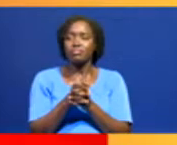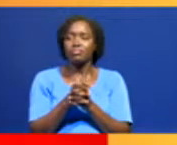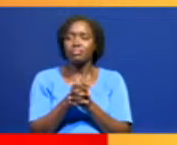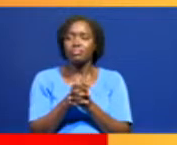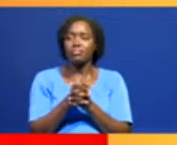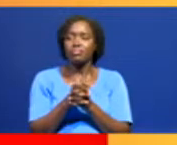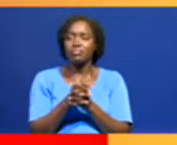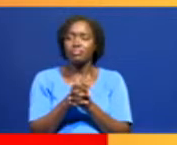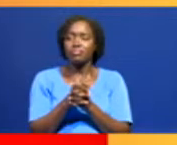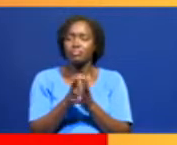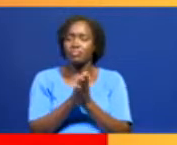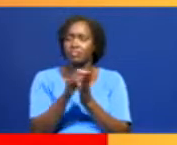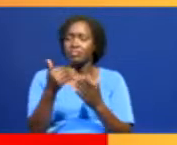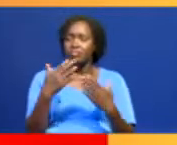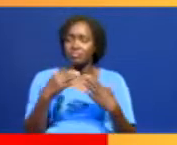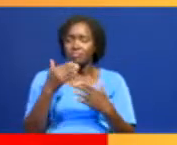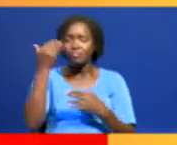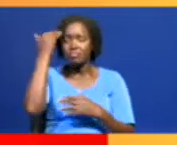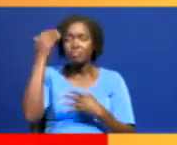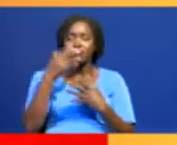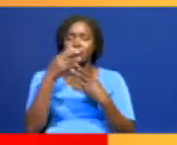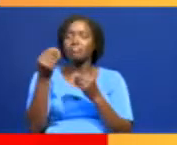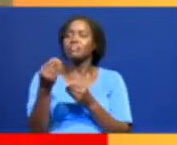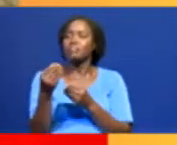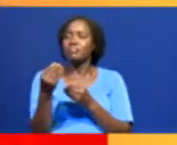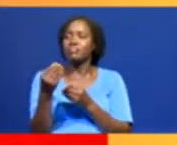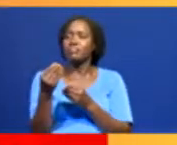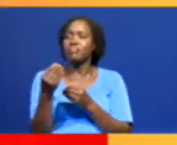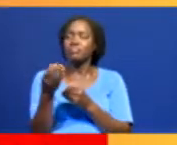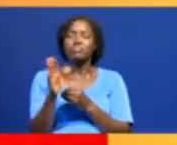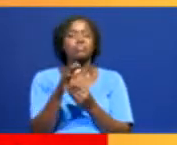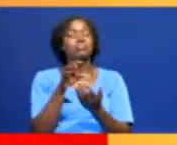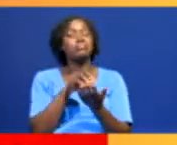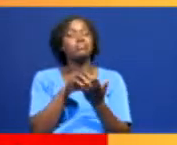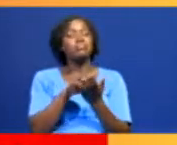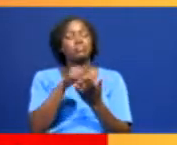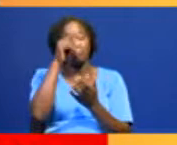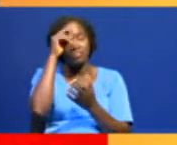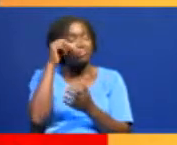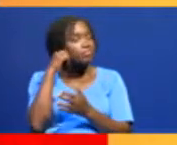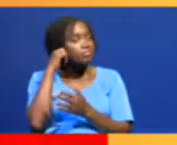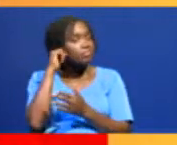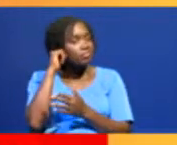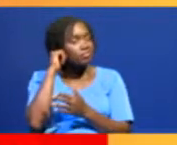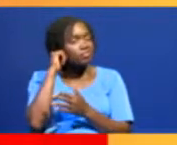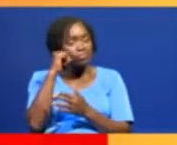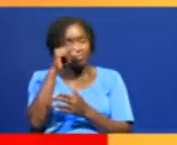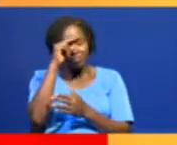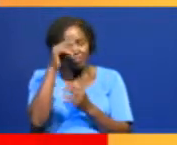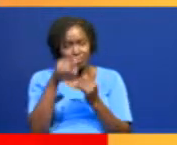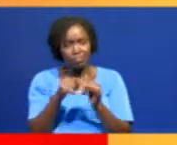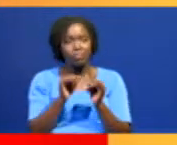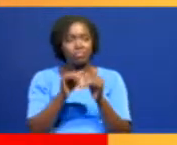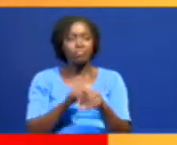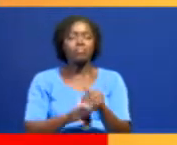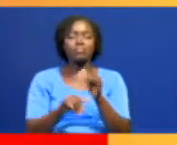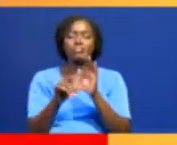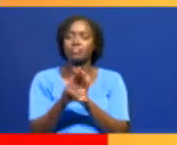kule, walienda kotini, wasi wakarudishwa pale, serikali ikafuata. Kwa hivyo serikali imejaribu kufuata